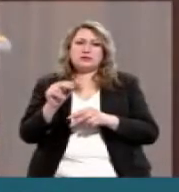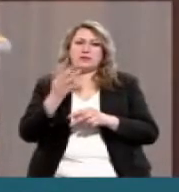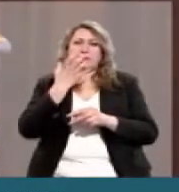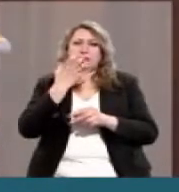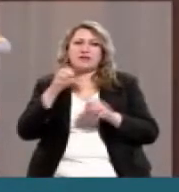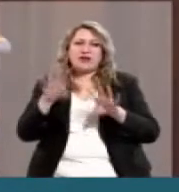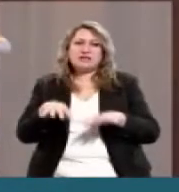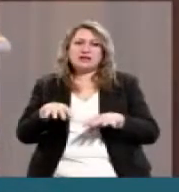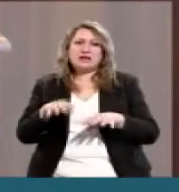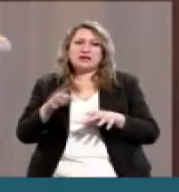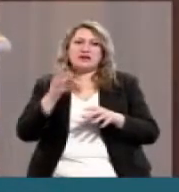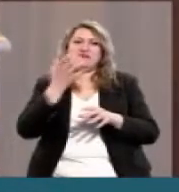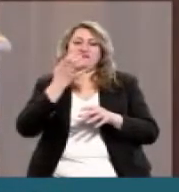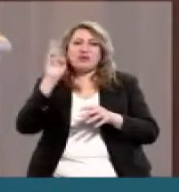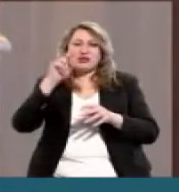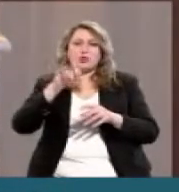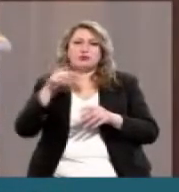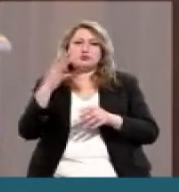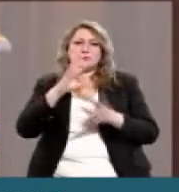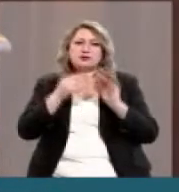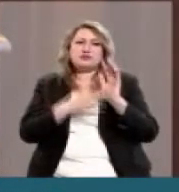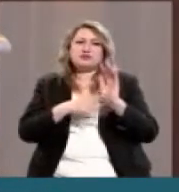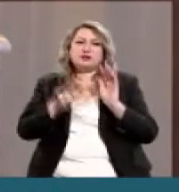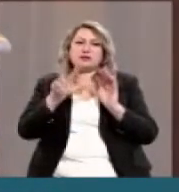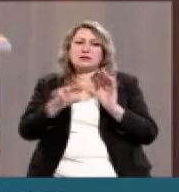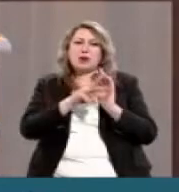подогревателя сетевого воды номер 4 на сумму